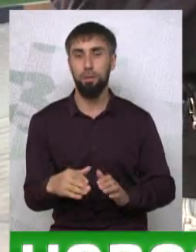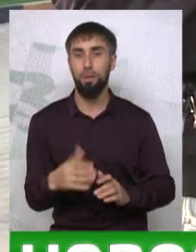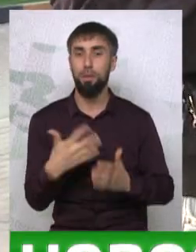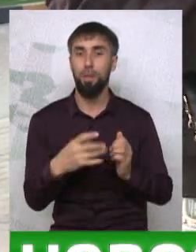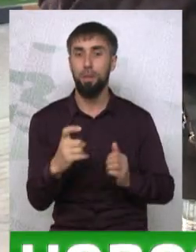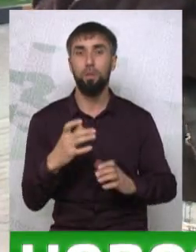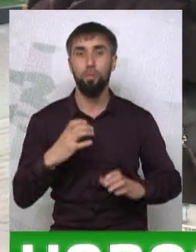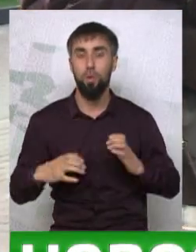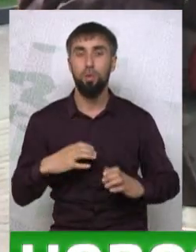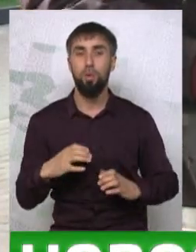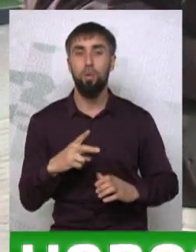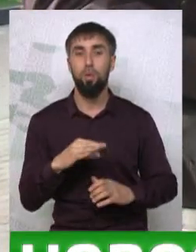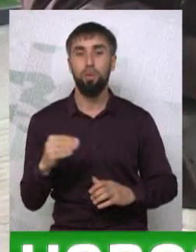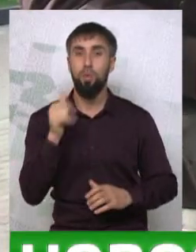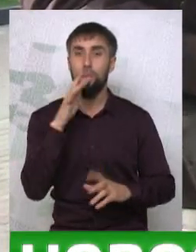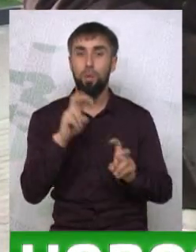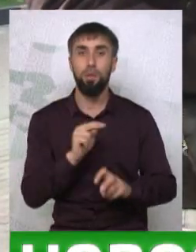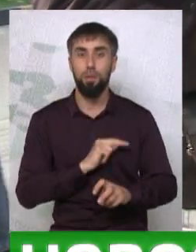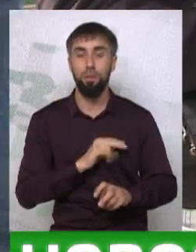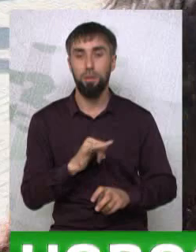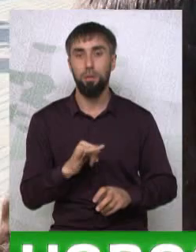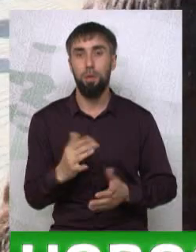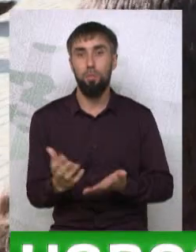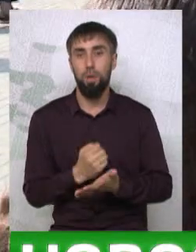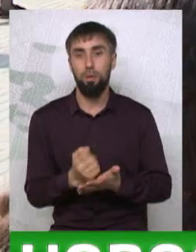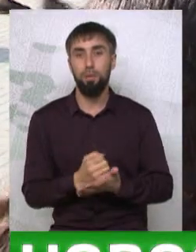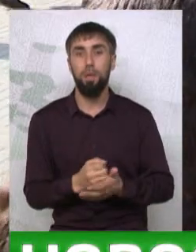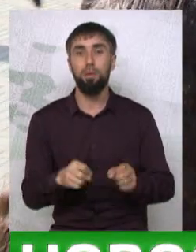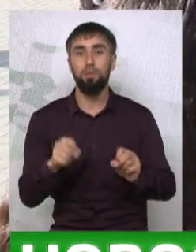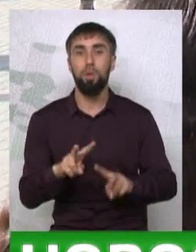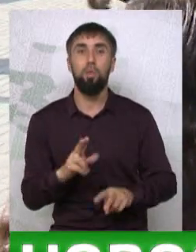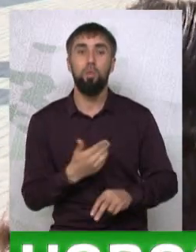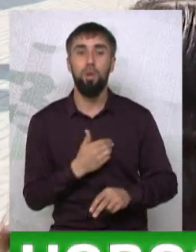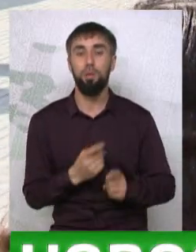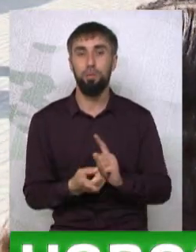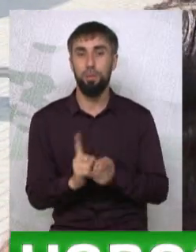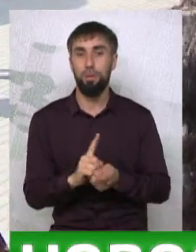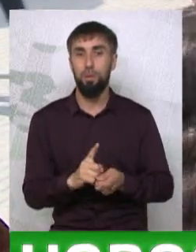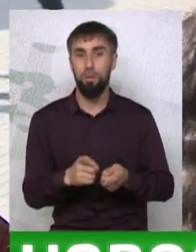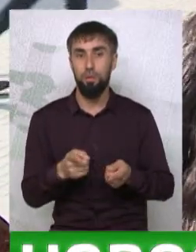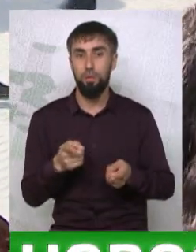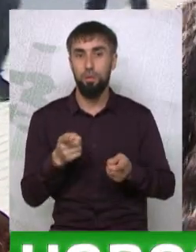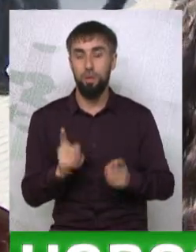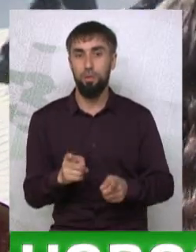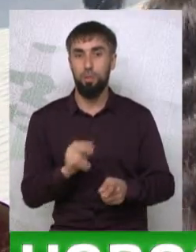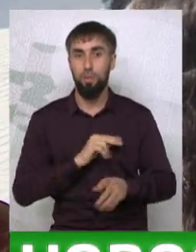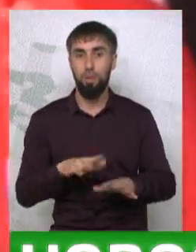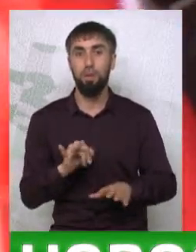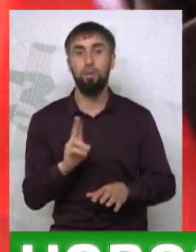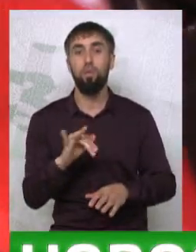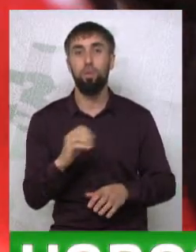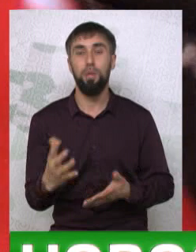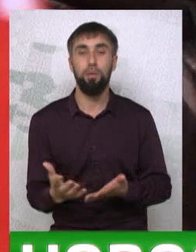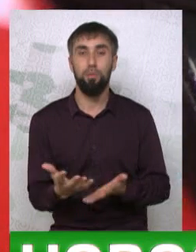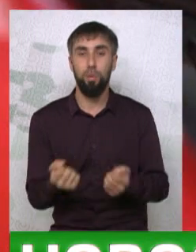Среди них студенты колледжей, которые в поисках работы и подработки. Специалисты, желающие сменить действующее рабочее место. И те, кто уже